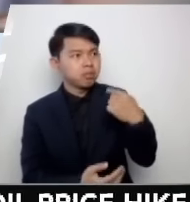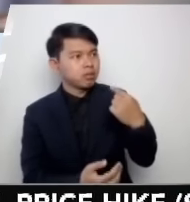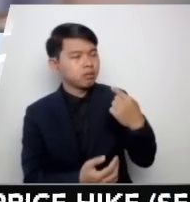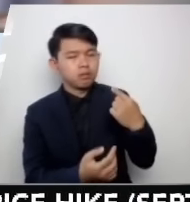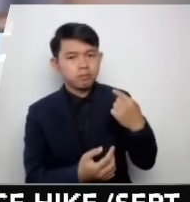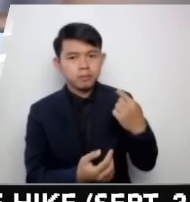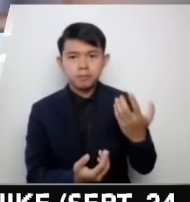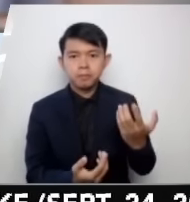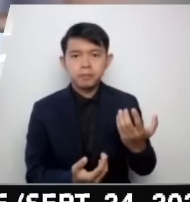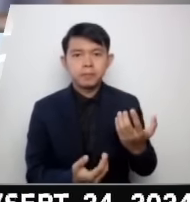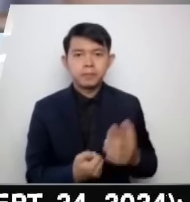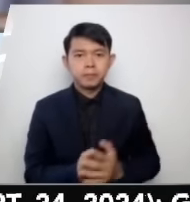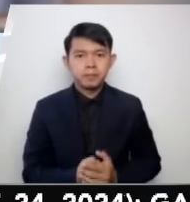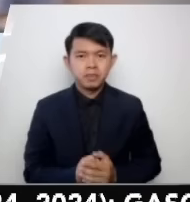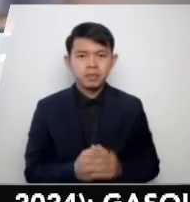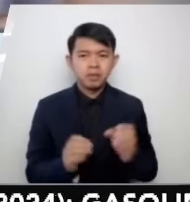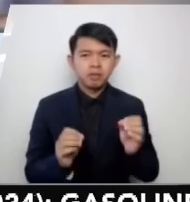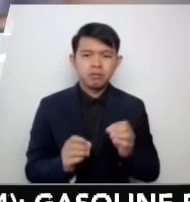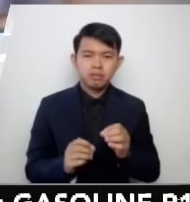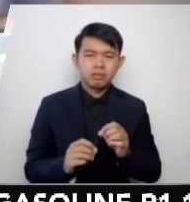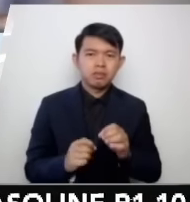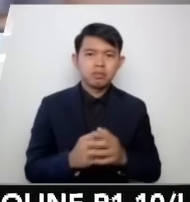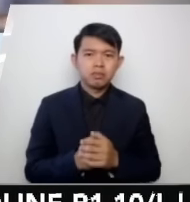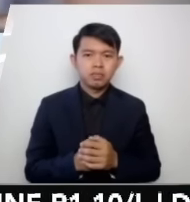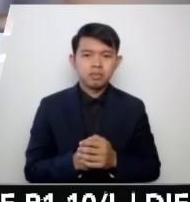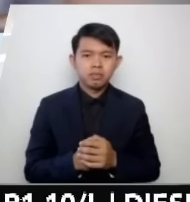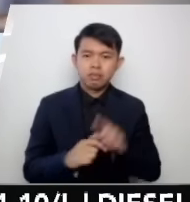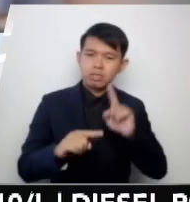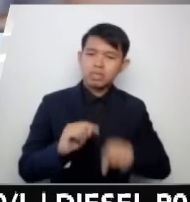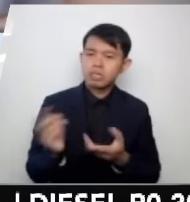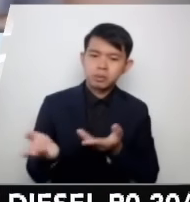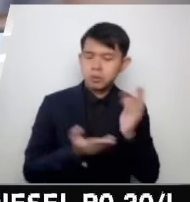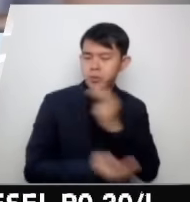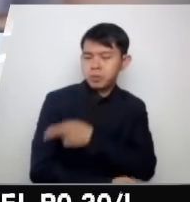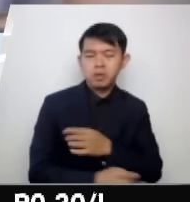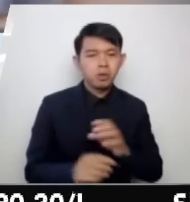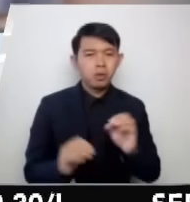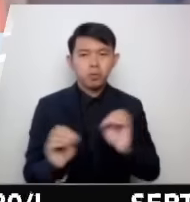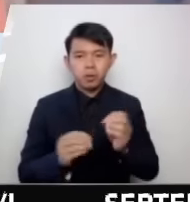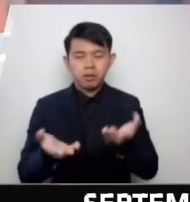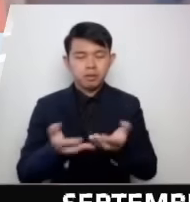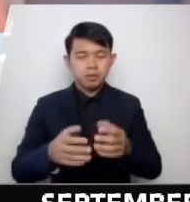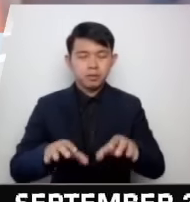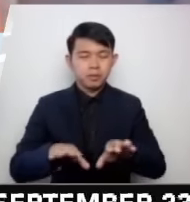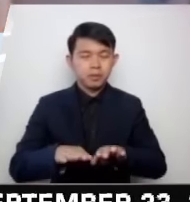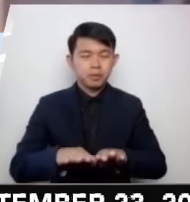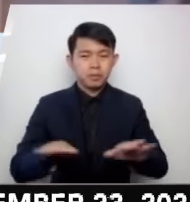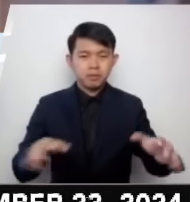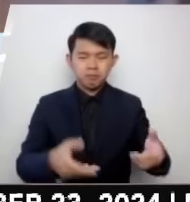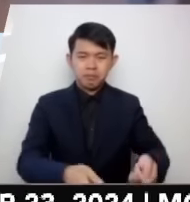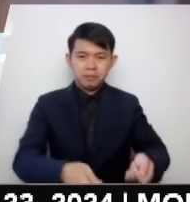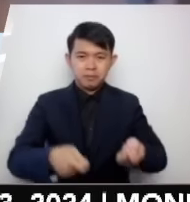hinihintay pa namin yung stretcher. Bakit ganon, sabi ko? Sabi ng